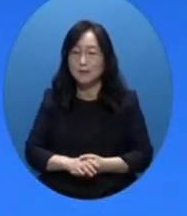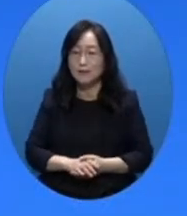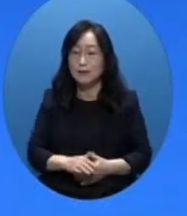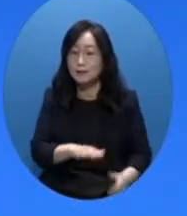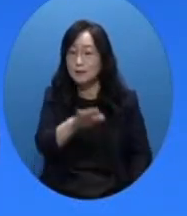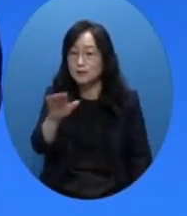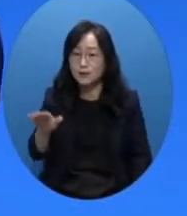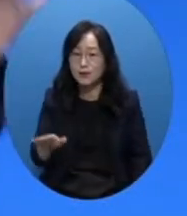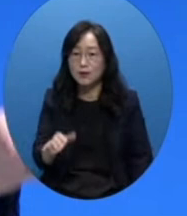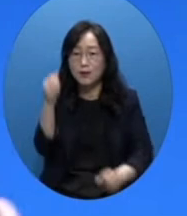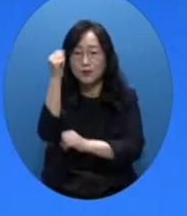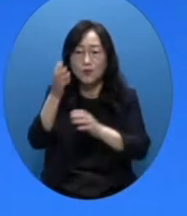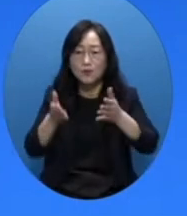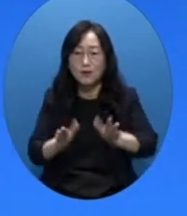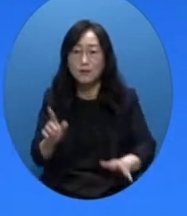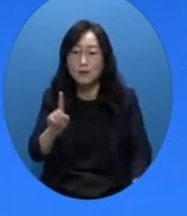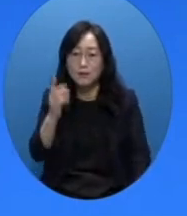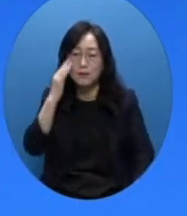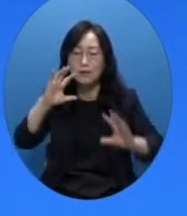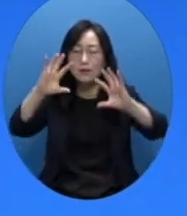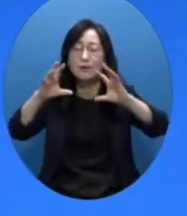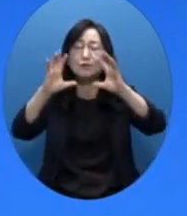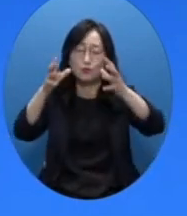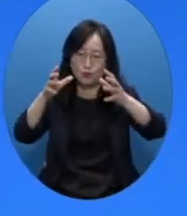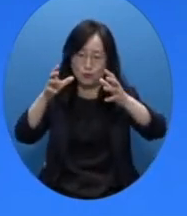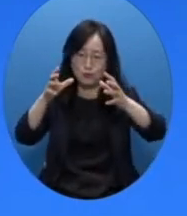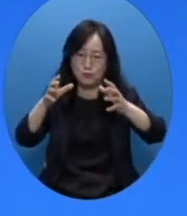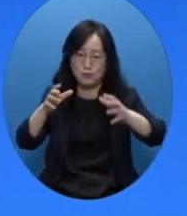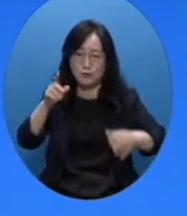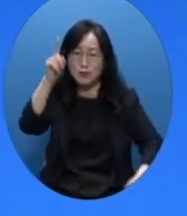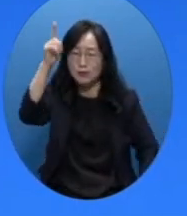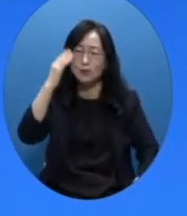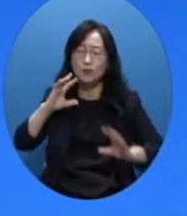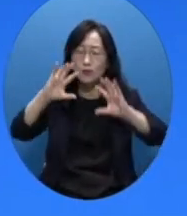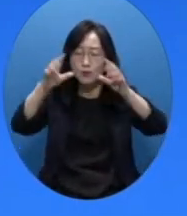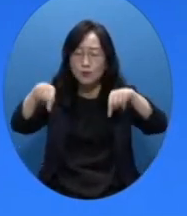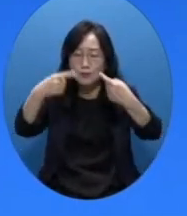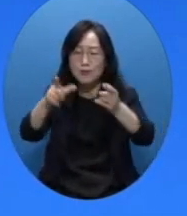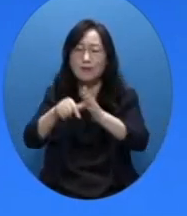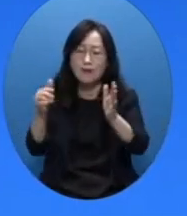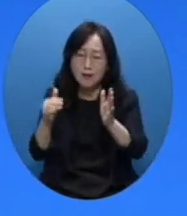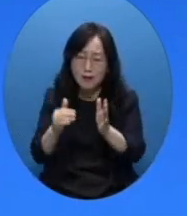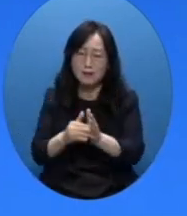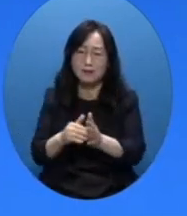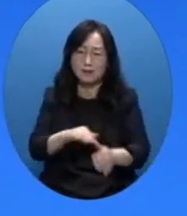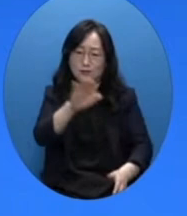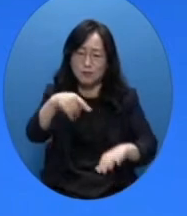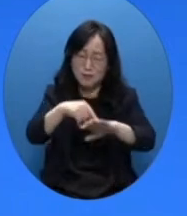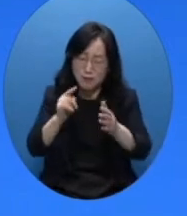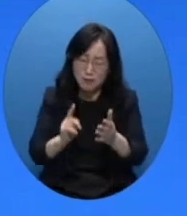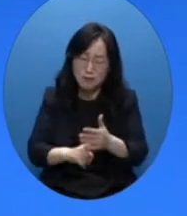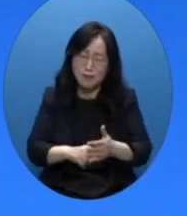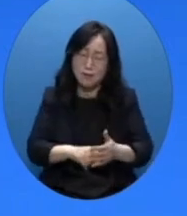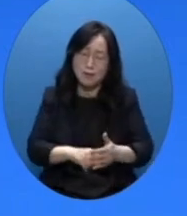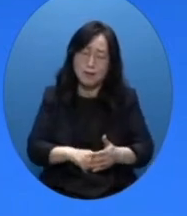우리의 본향은 천국입니다. 총칼 때까지 주님께서 이 땅에 사는 동안 우리 마음에 심령 천국을 이루게 하시고 영혼이 잘된